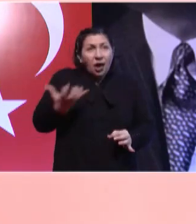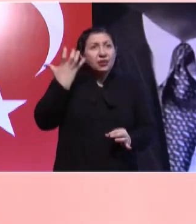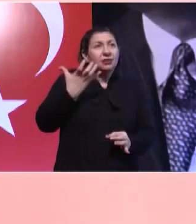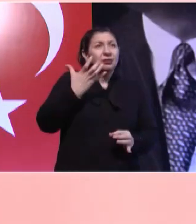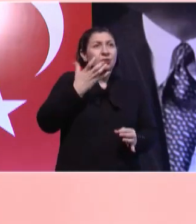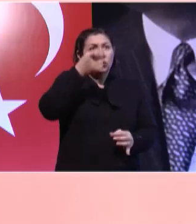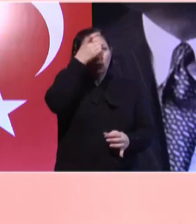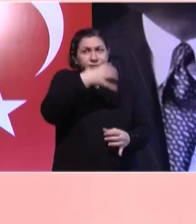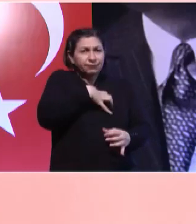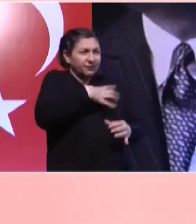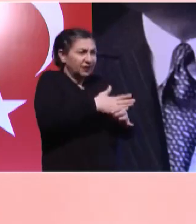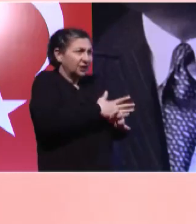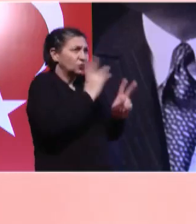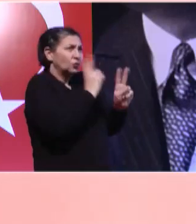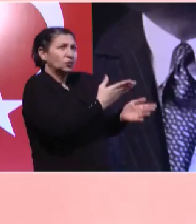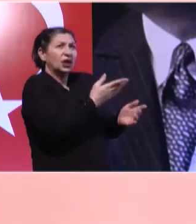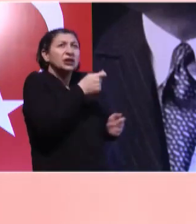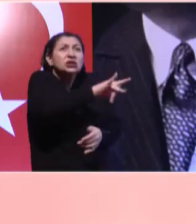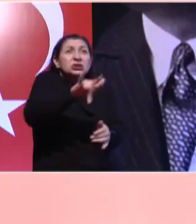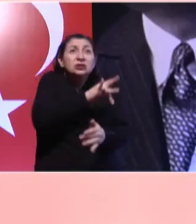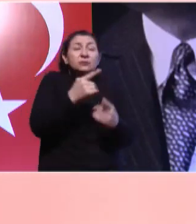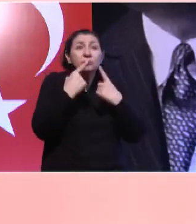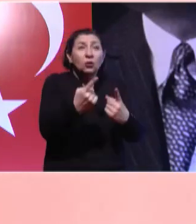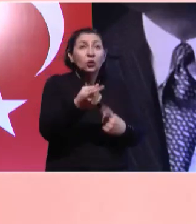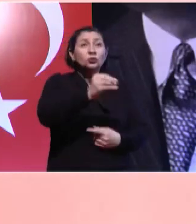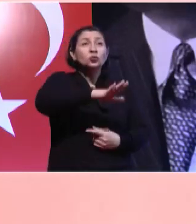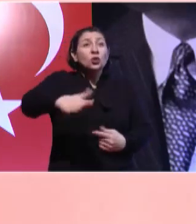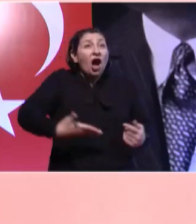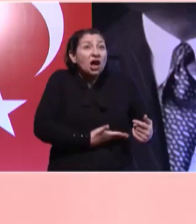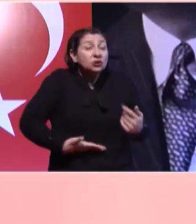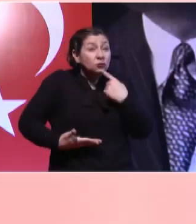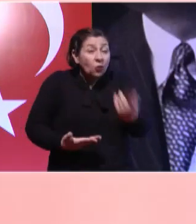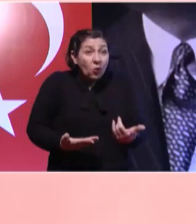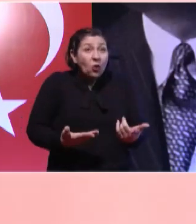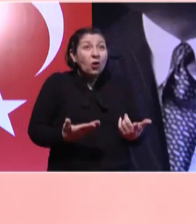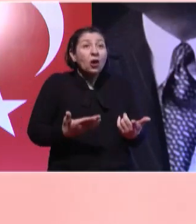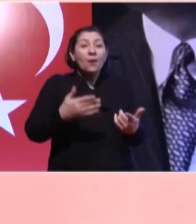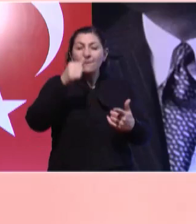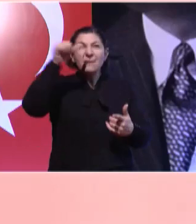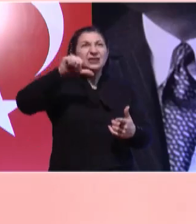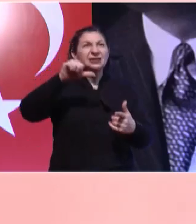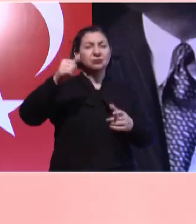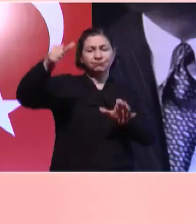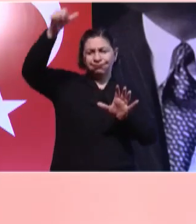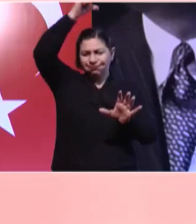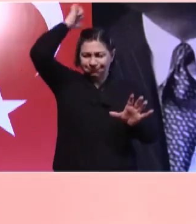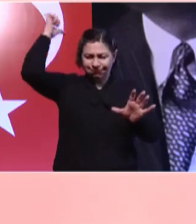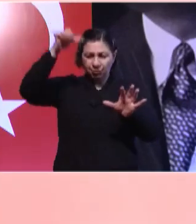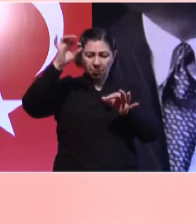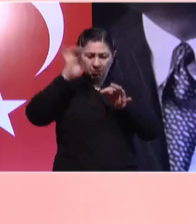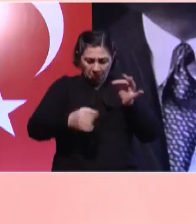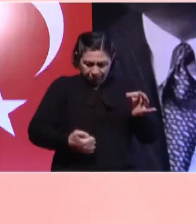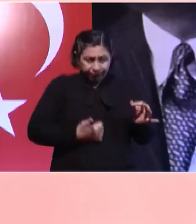gördük. İşsizim diyor. Çocuklarım aç diyor. Üzerine benzin döküyor ve kendisini